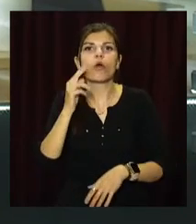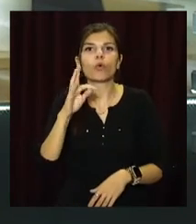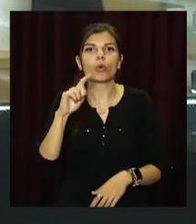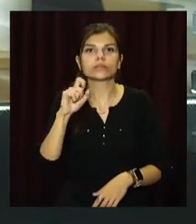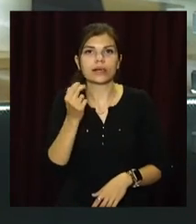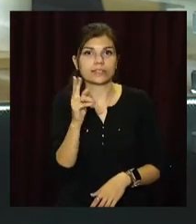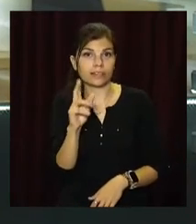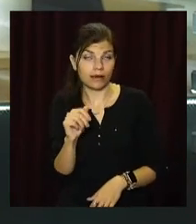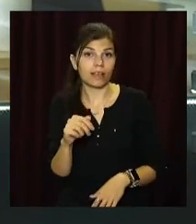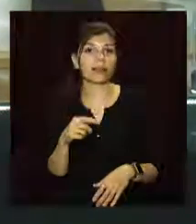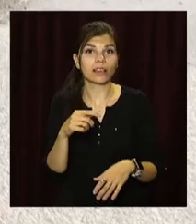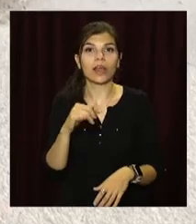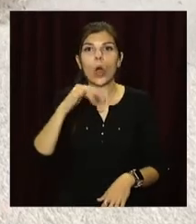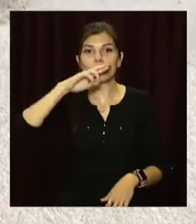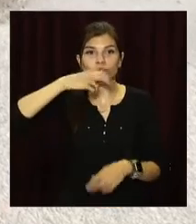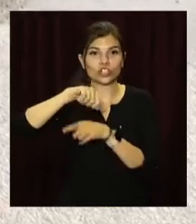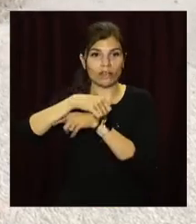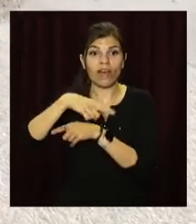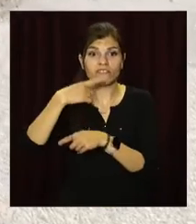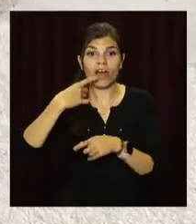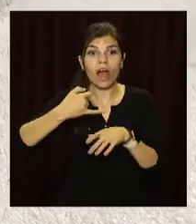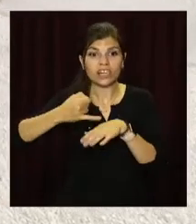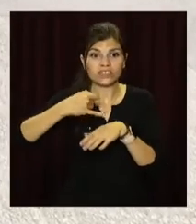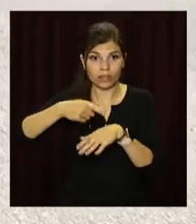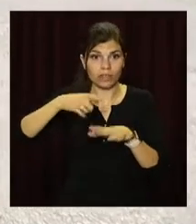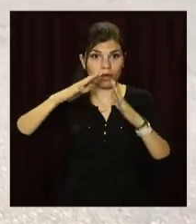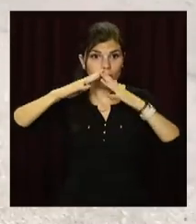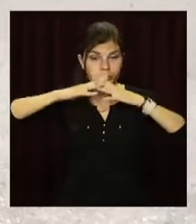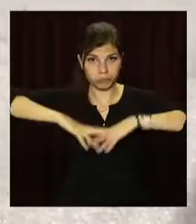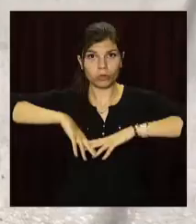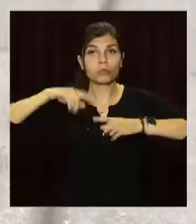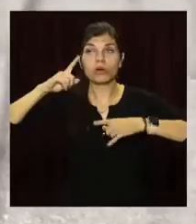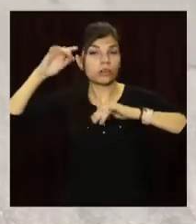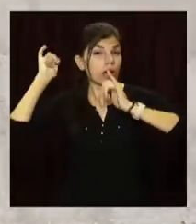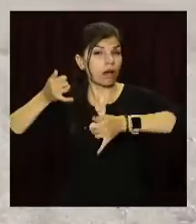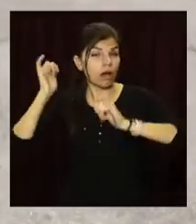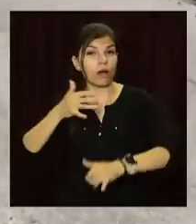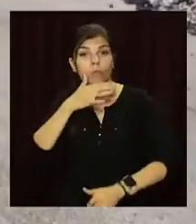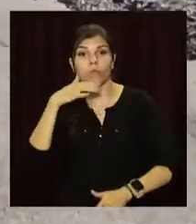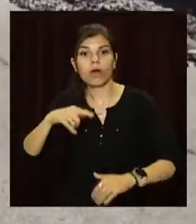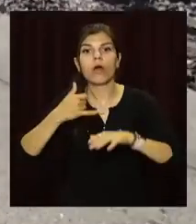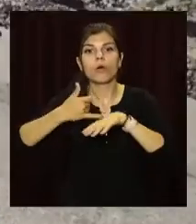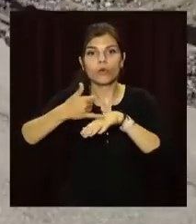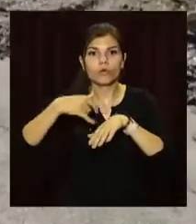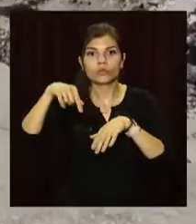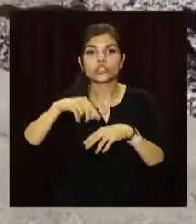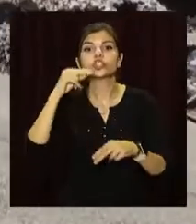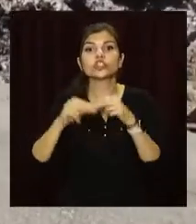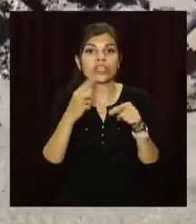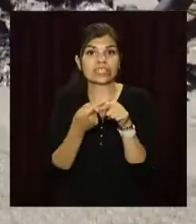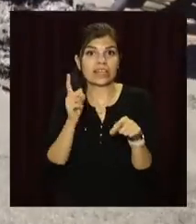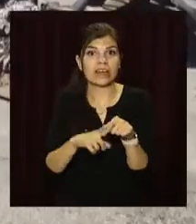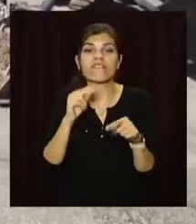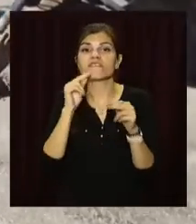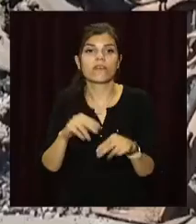та Грушевського. Комунальники пояснюють, асфальт обвалився через аномальні опади. Мовляв, покриття просіло саме через це,